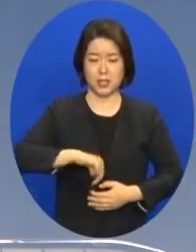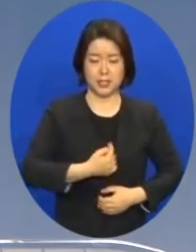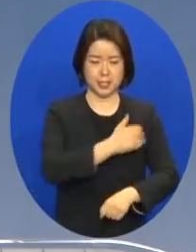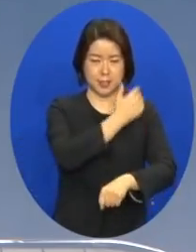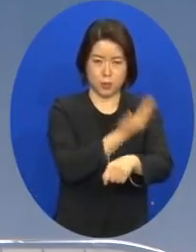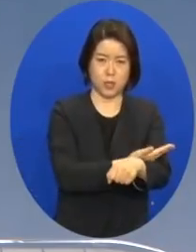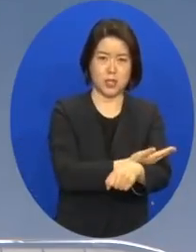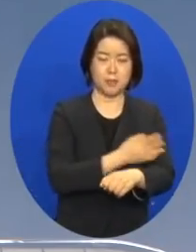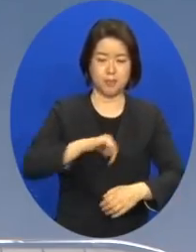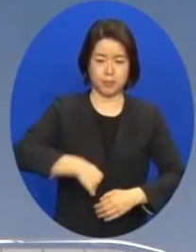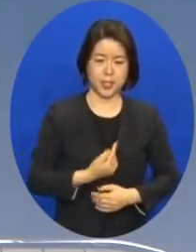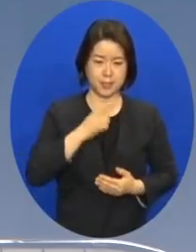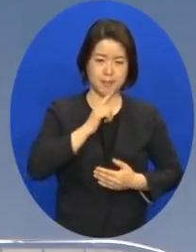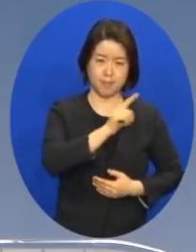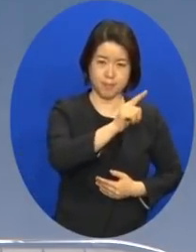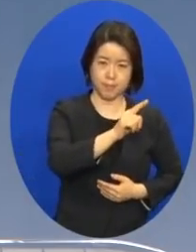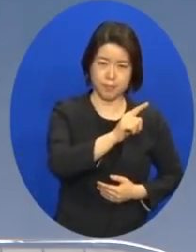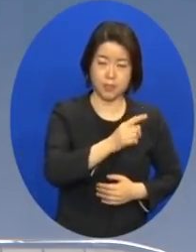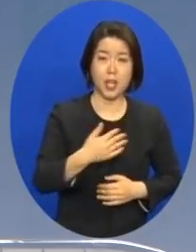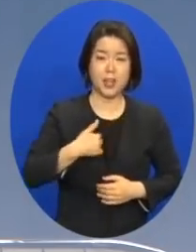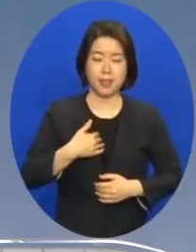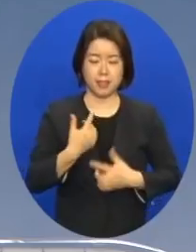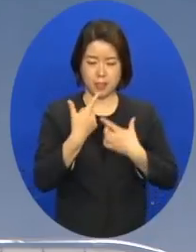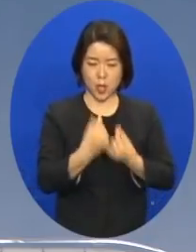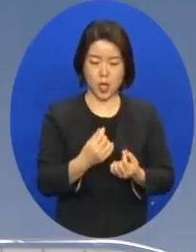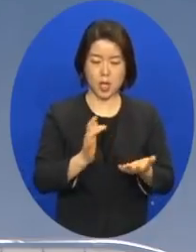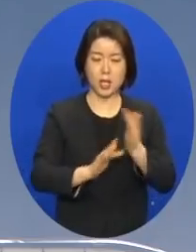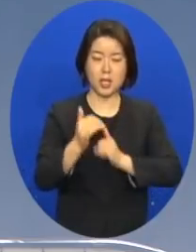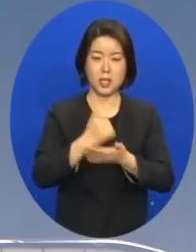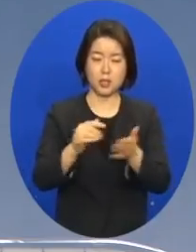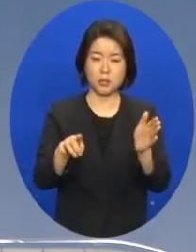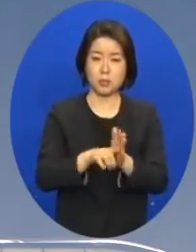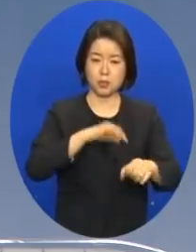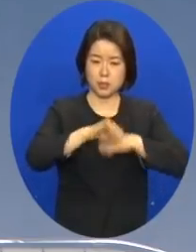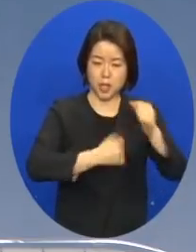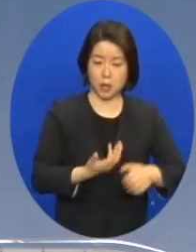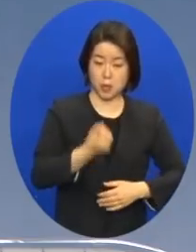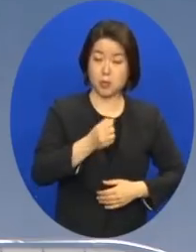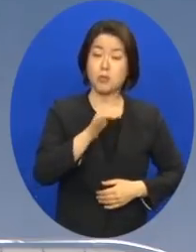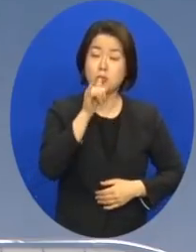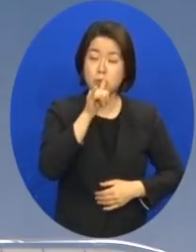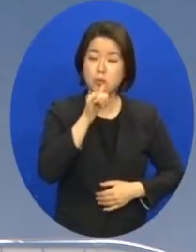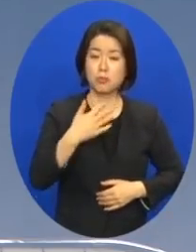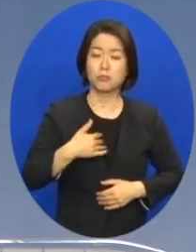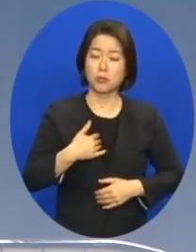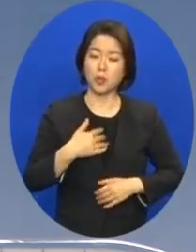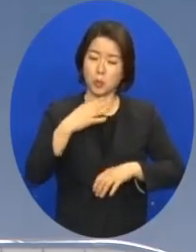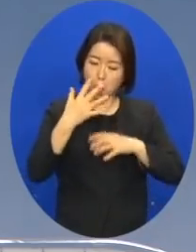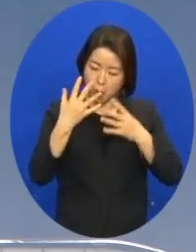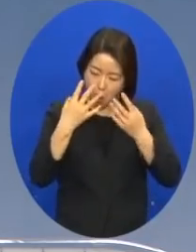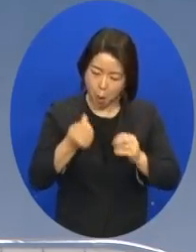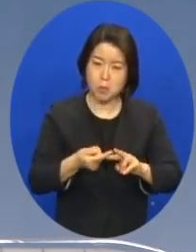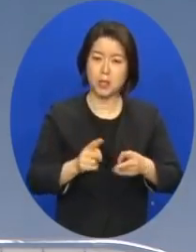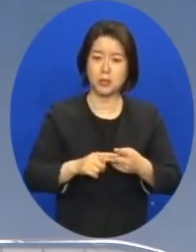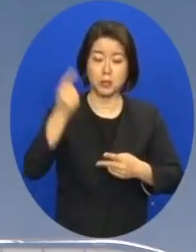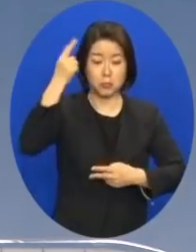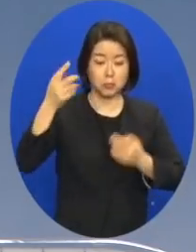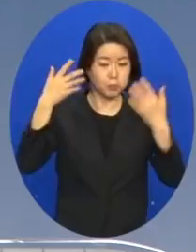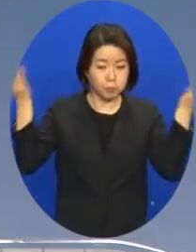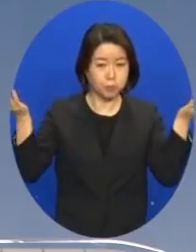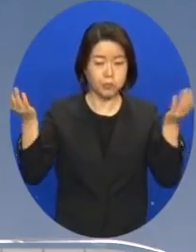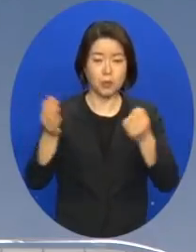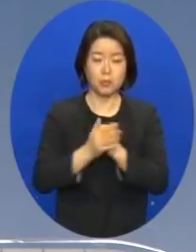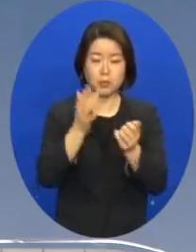권리, 자기 주장, 나도 예수 믿고 자유를 얻었으니 나도 얼마든지 머리에 아무것도 안 쓰고 예배할 수